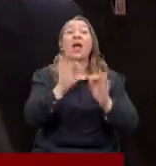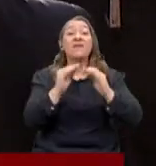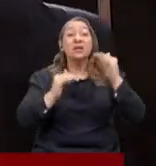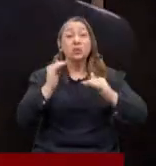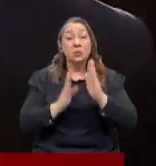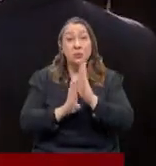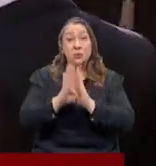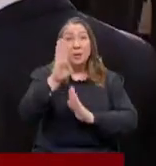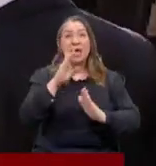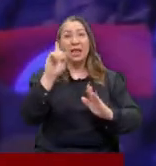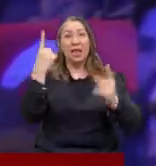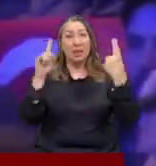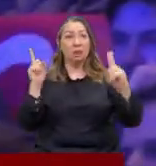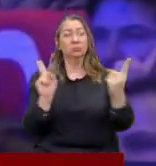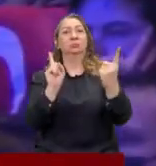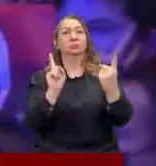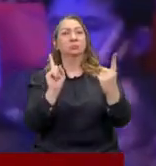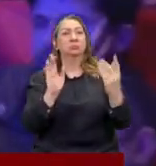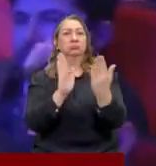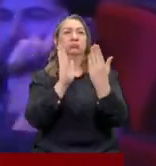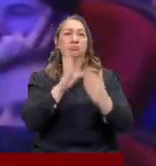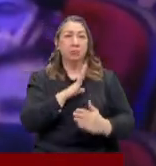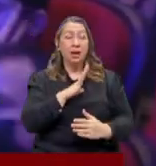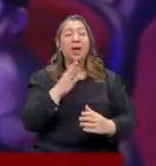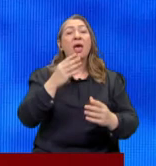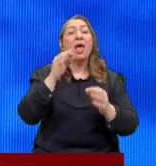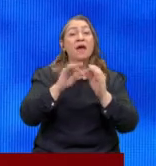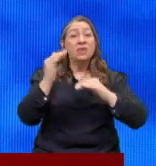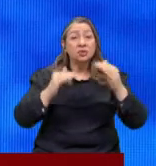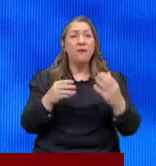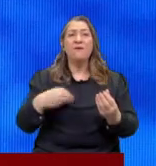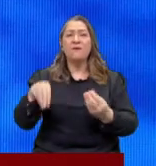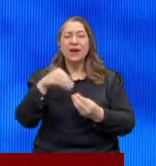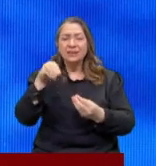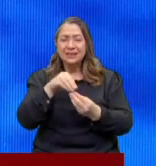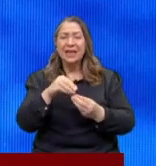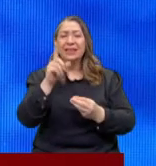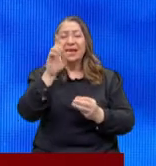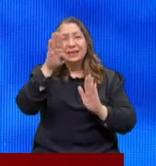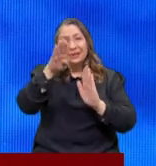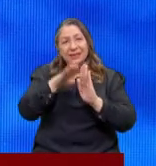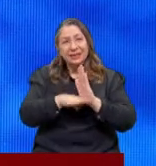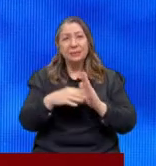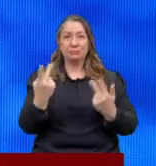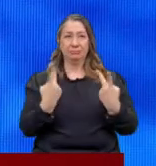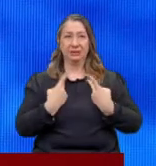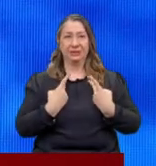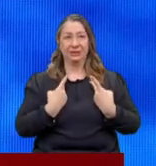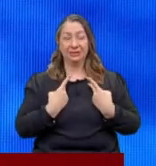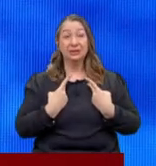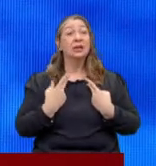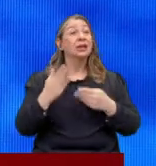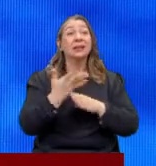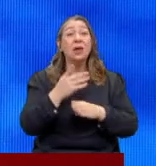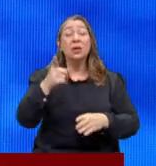de iki lider karşı karşıya. Enflasyonu da faizi de tek haneli rakamlara indiren bizdik biz. Çünkü